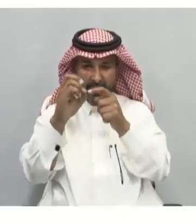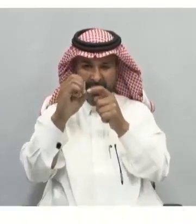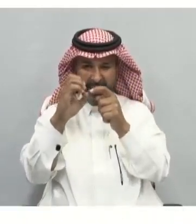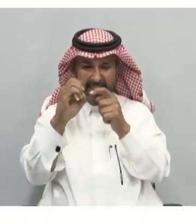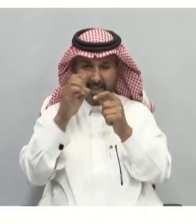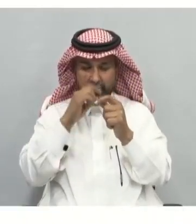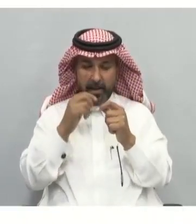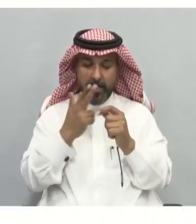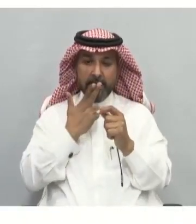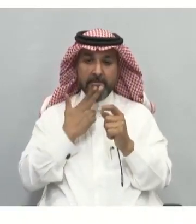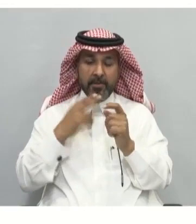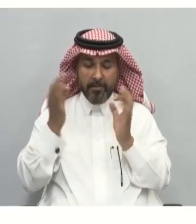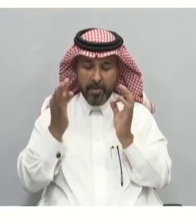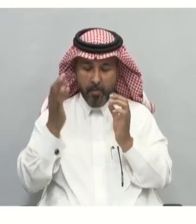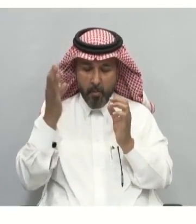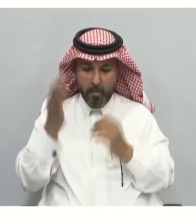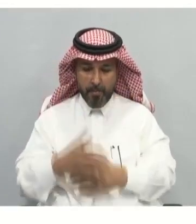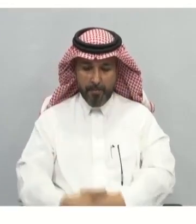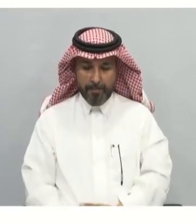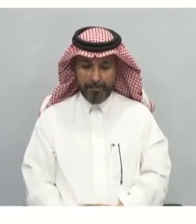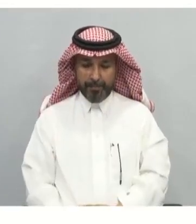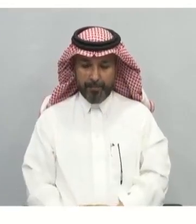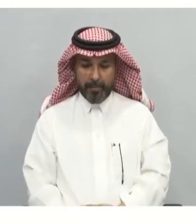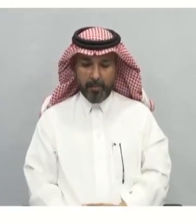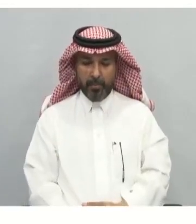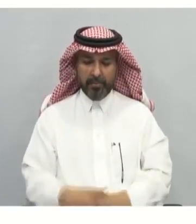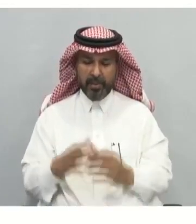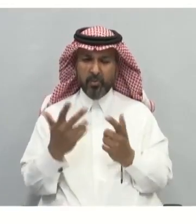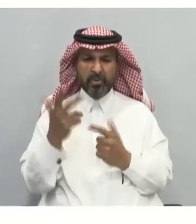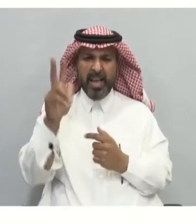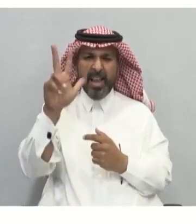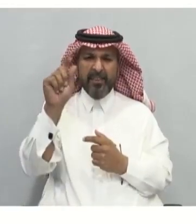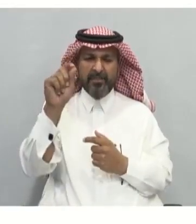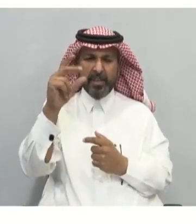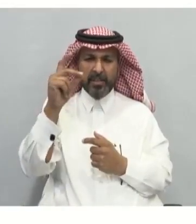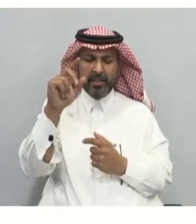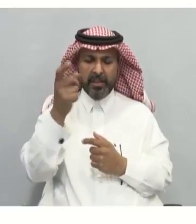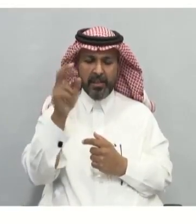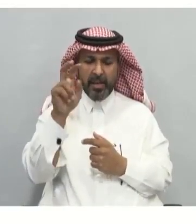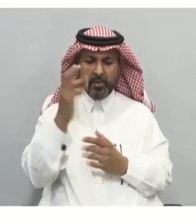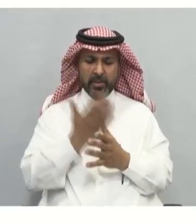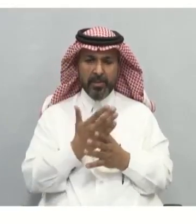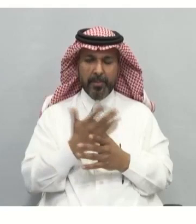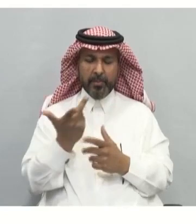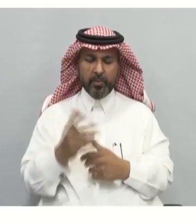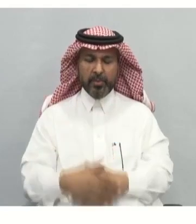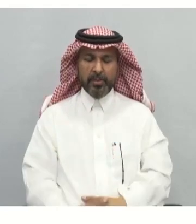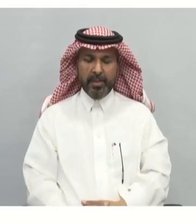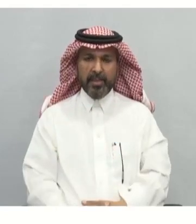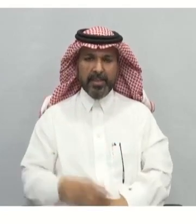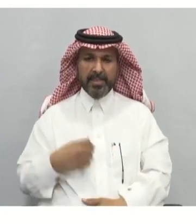ومسلم اولا ماذا يراد بالفطره ولماذا سميت هذه الخصال